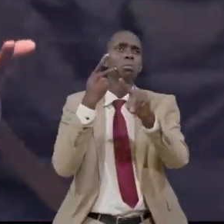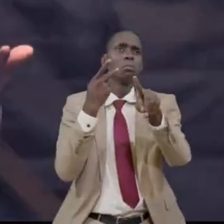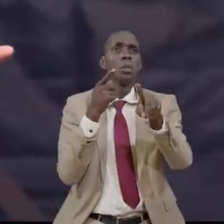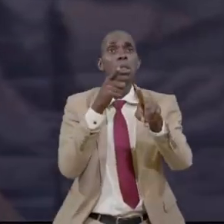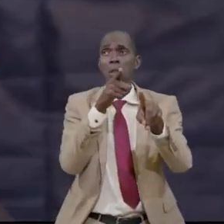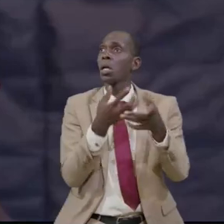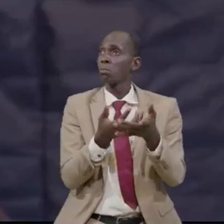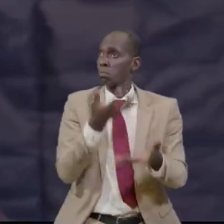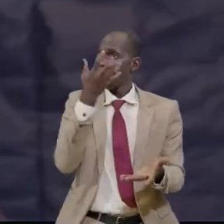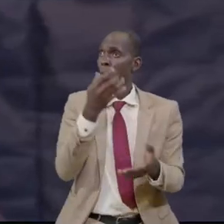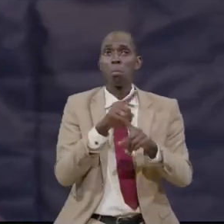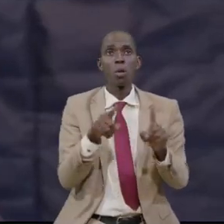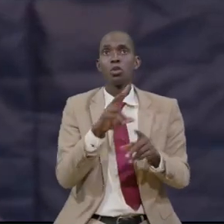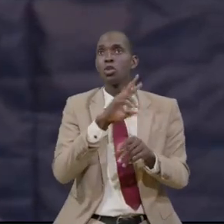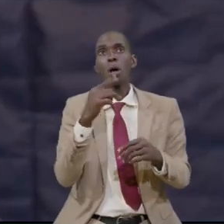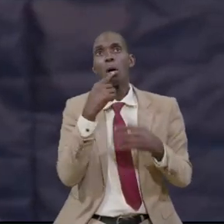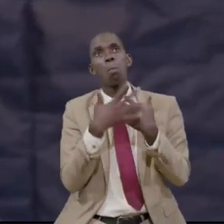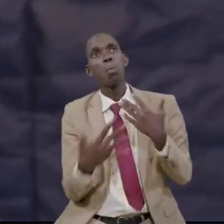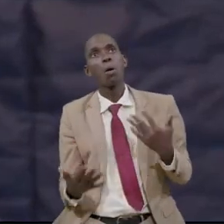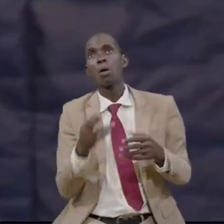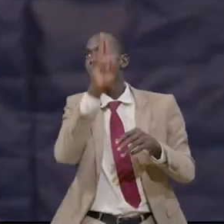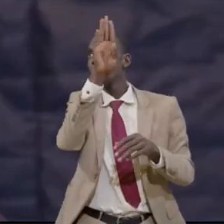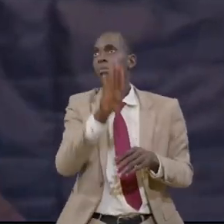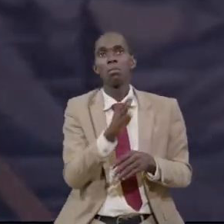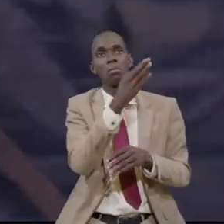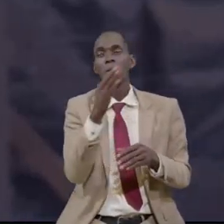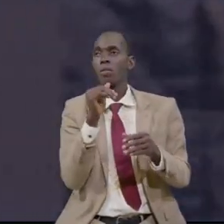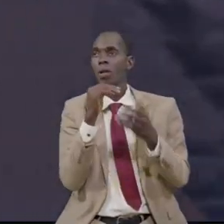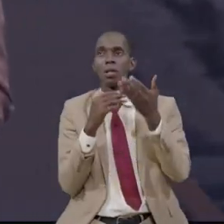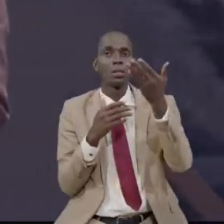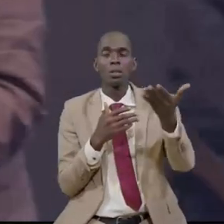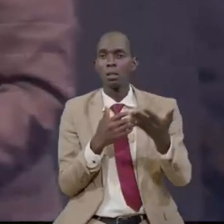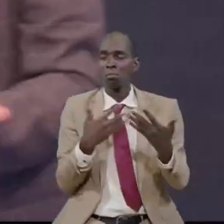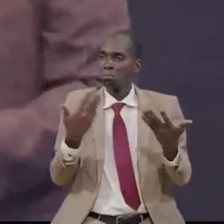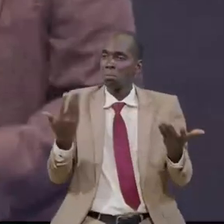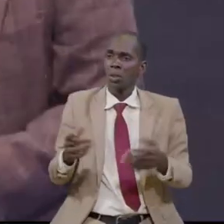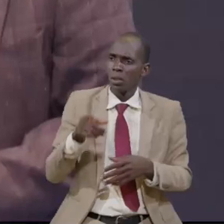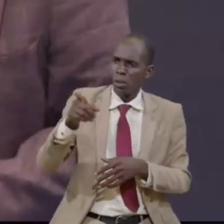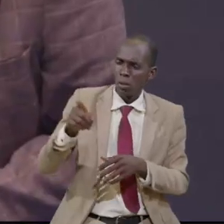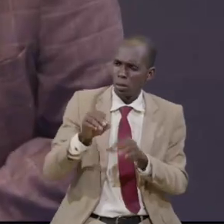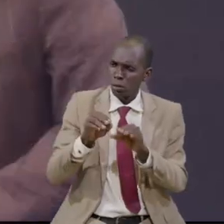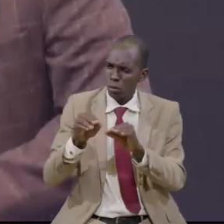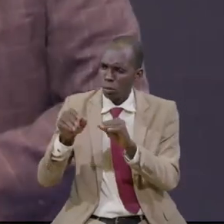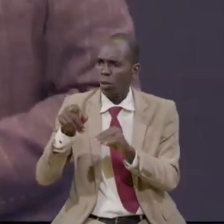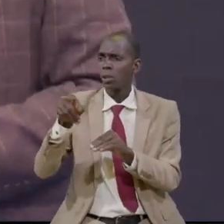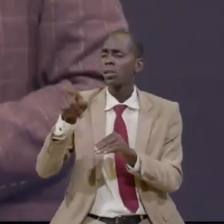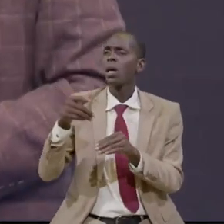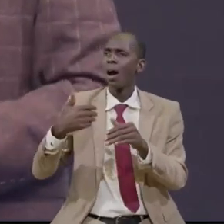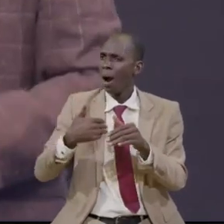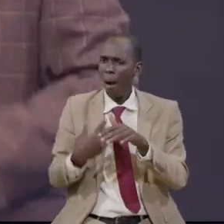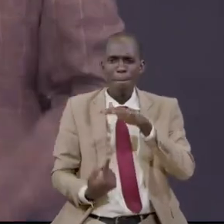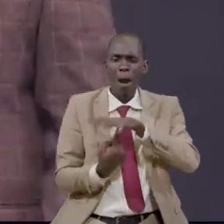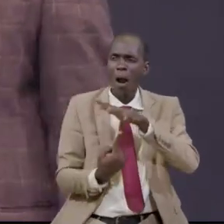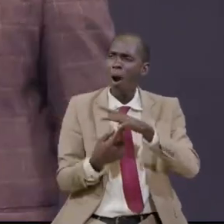là, il a la popularité, mais le sang de l'agneau n'est pas là, il a tout ce que le